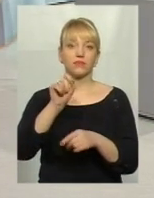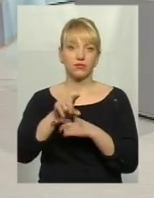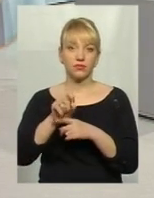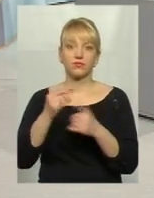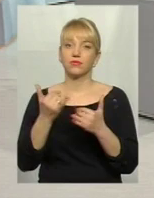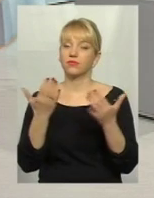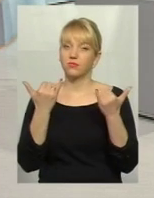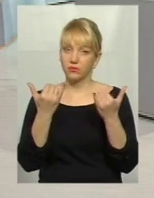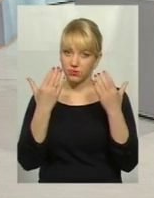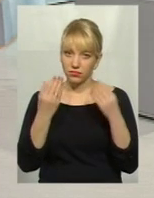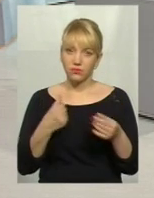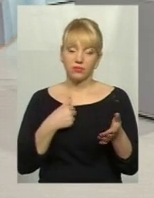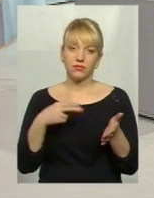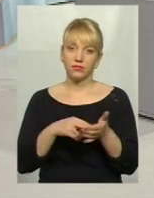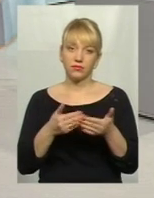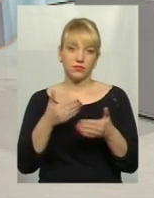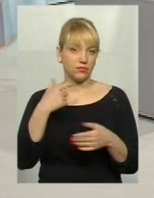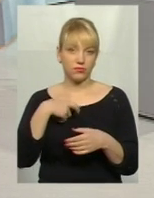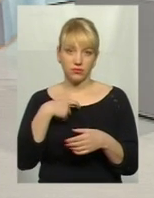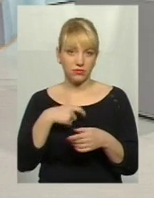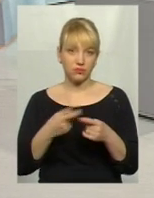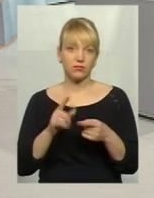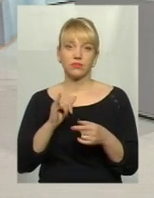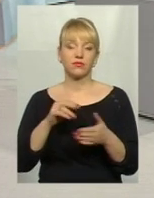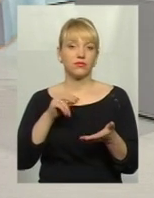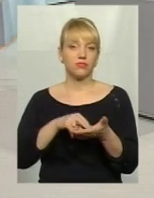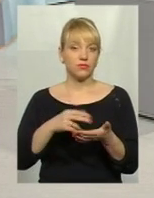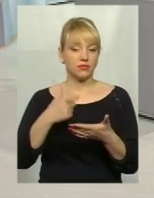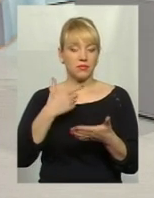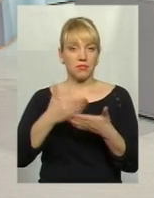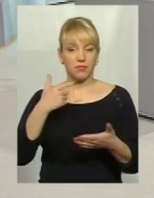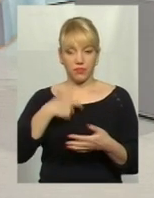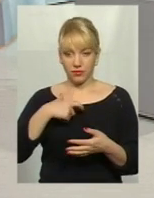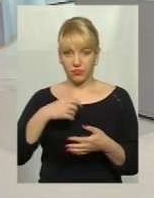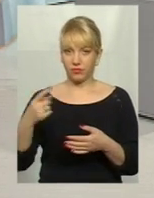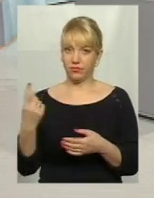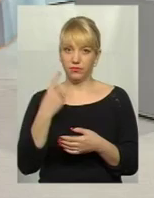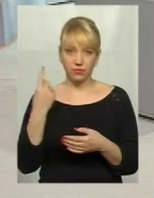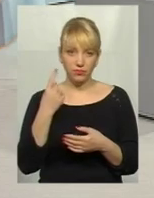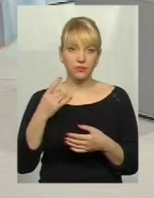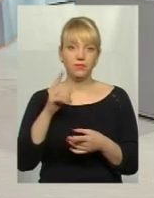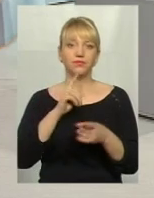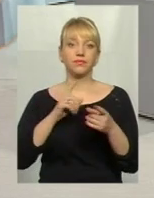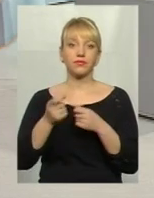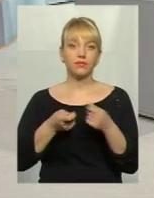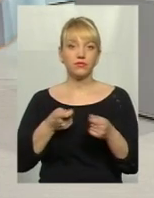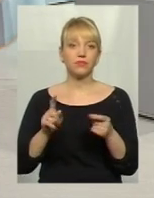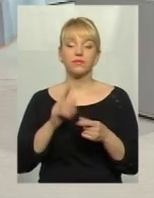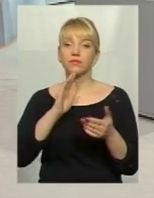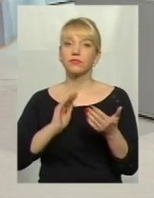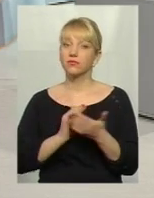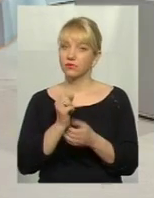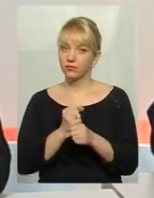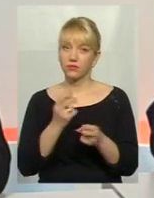день я ставлю перед собою, яку ставить перед собою обласна влада. Тому що для того, щоб якісно працювати, треба ще